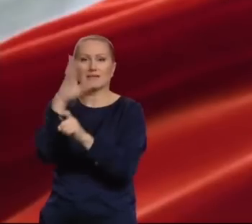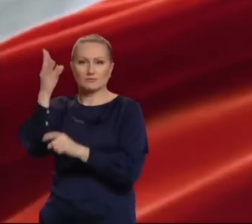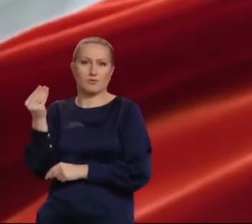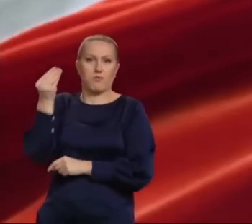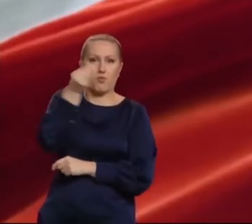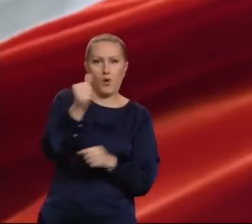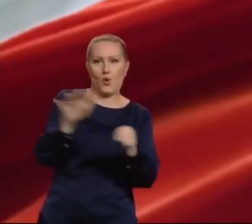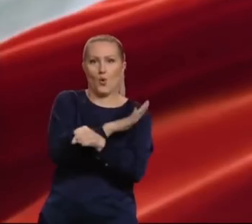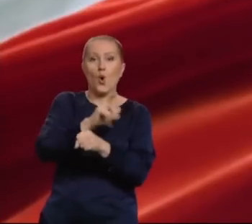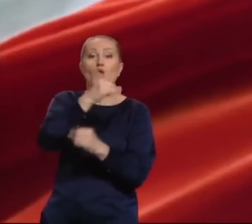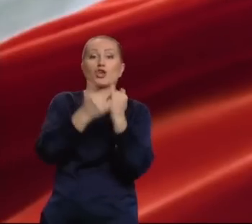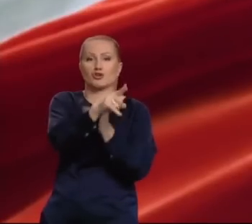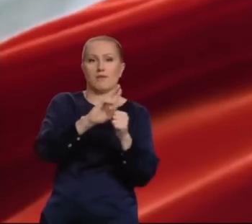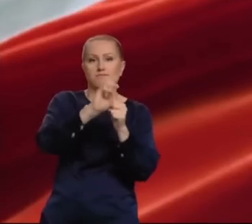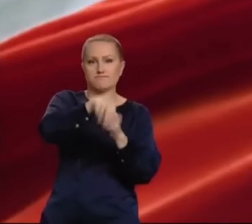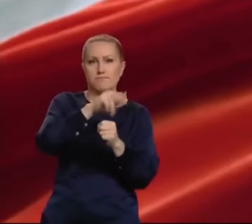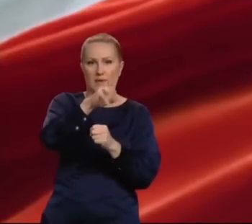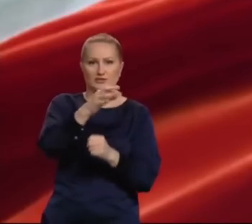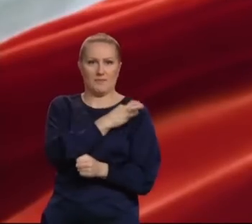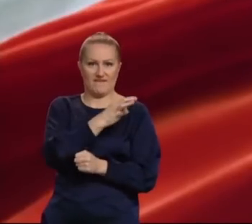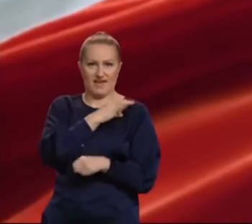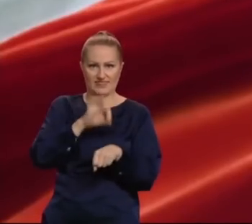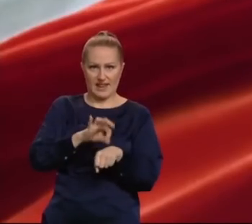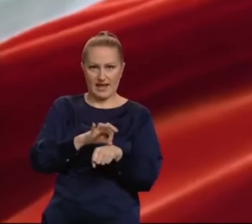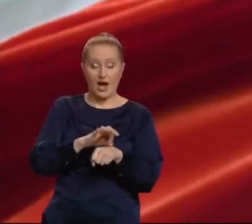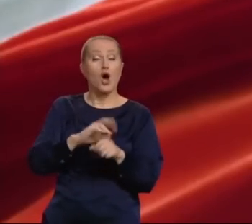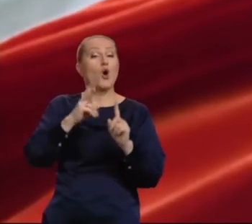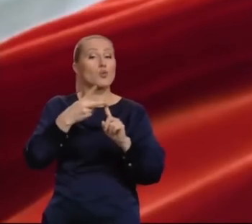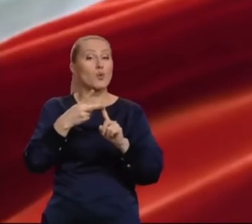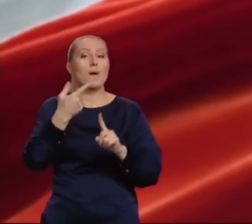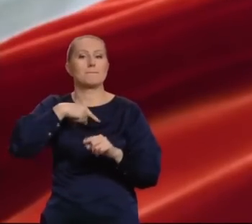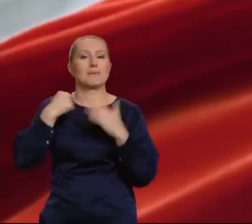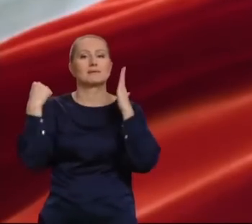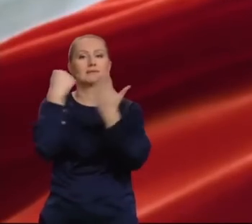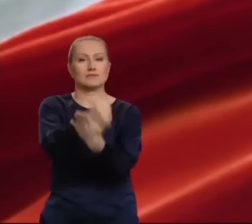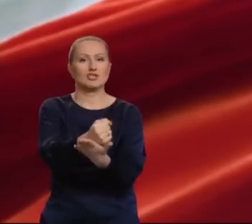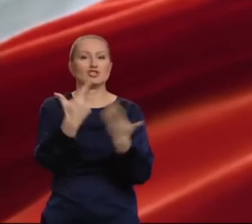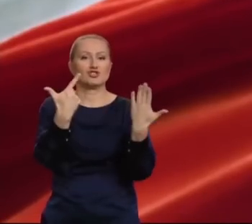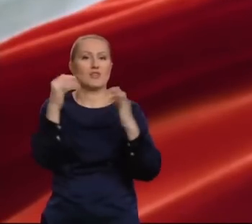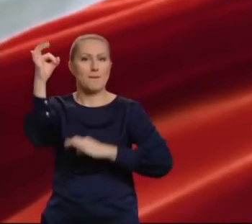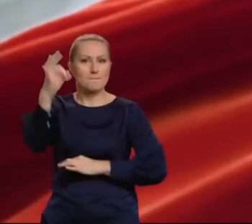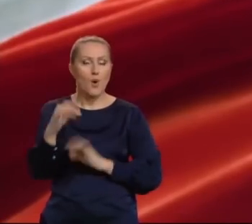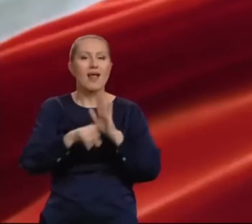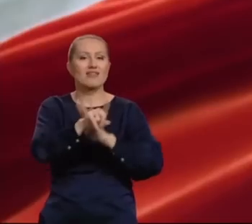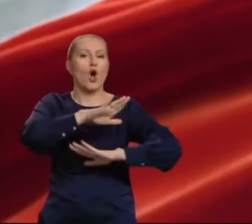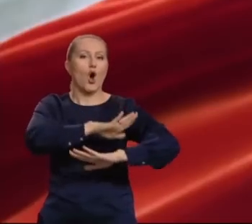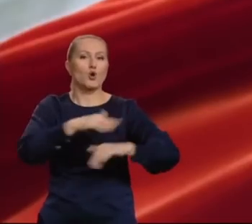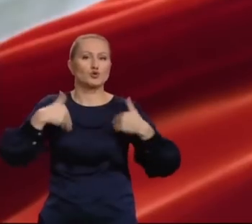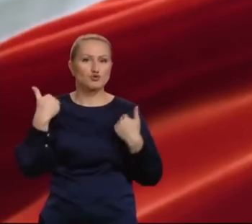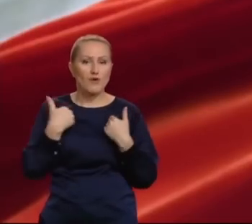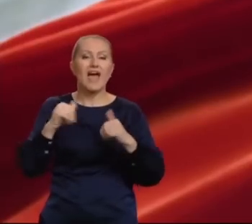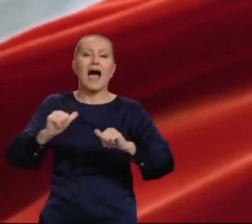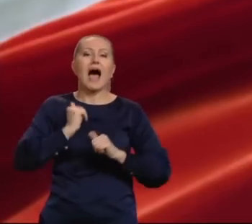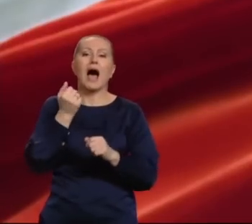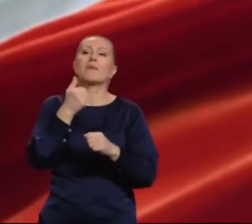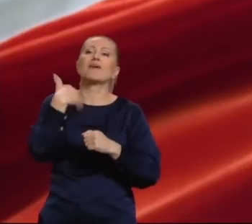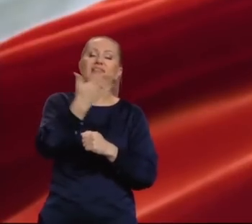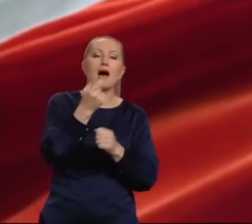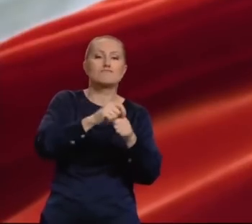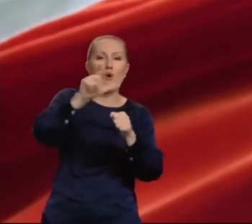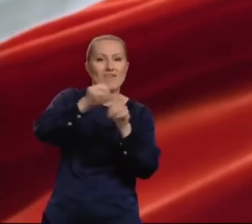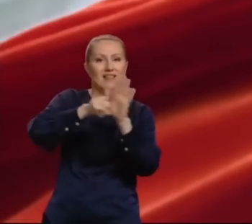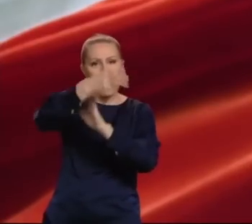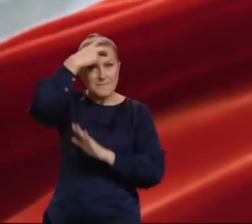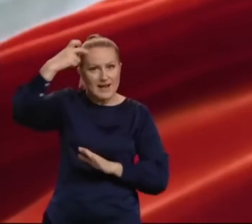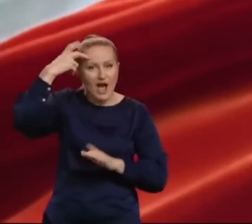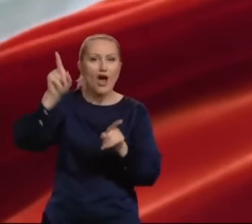wizytę prywatną. Po drugie, przeznaczymy 7% na ochronę zdrowia, tak żeby oddłużyć szpitale, dać podwyżki pielęgniarkom i